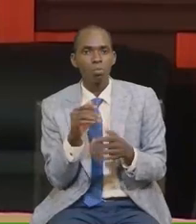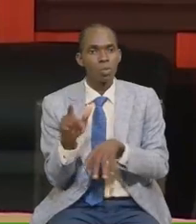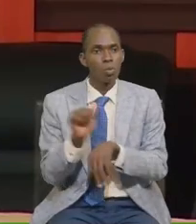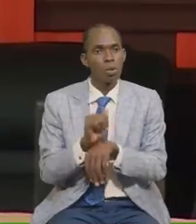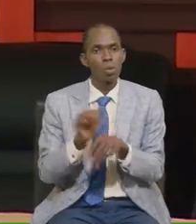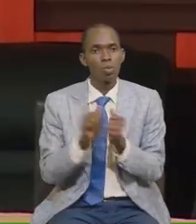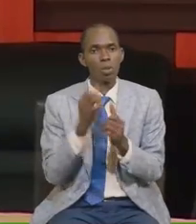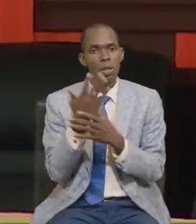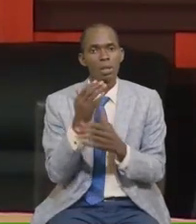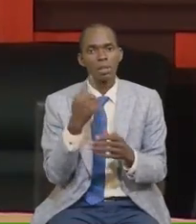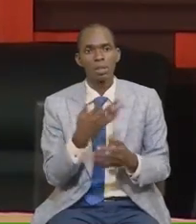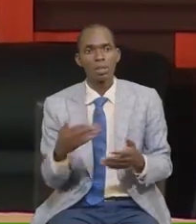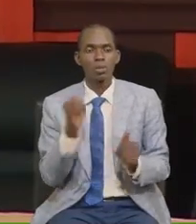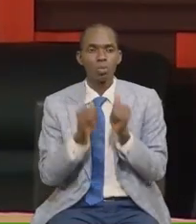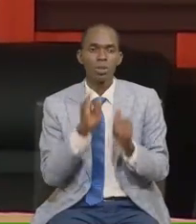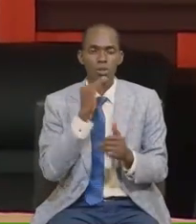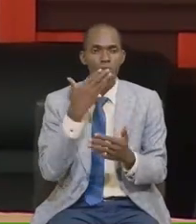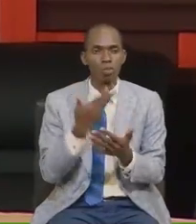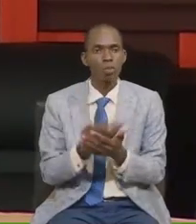besoin.